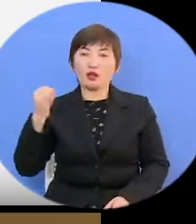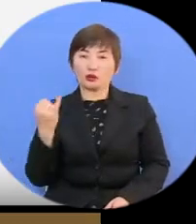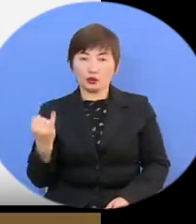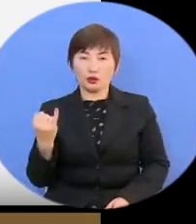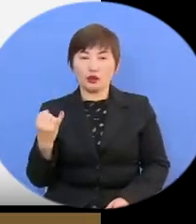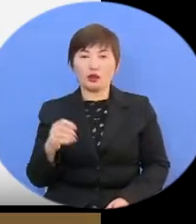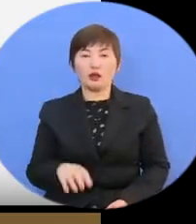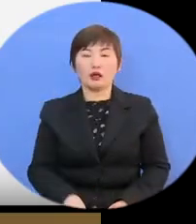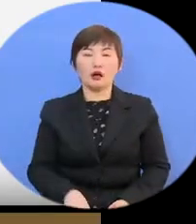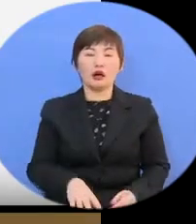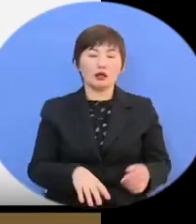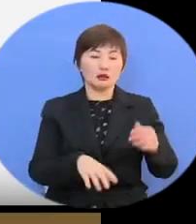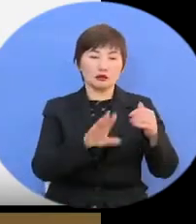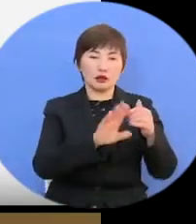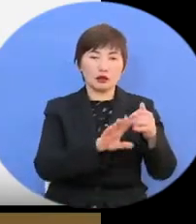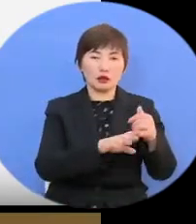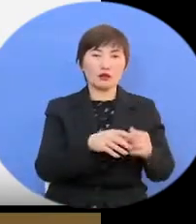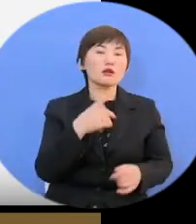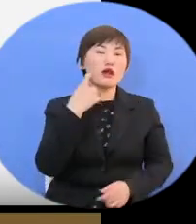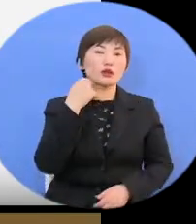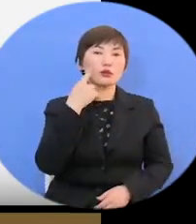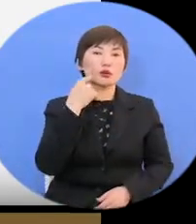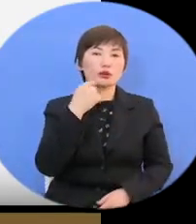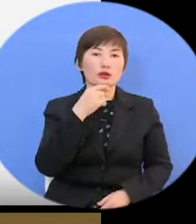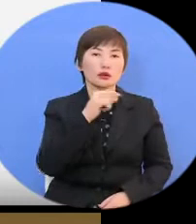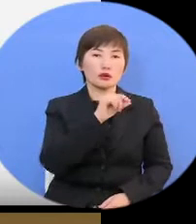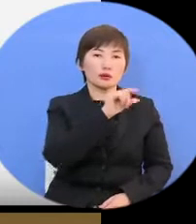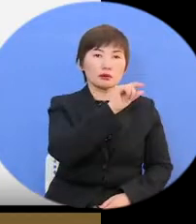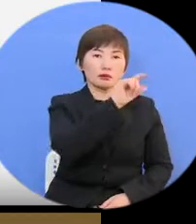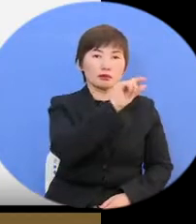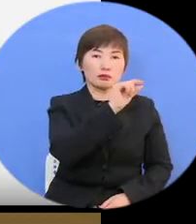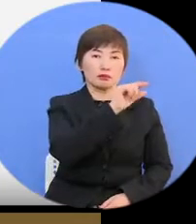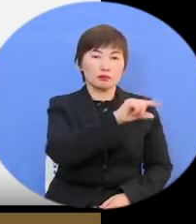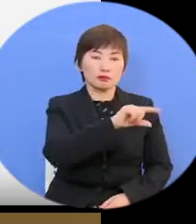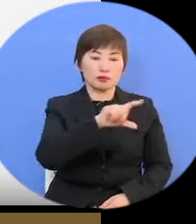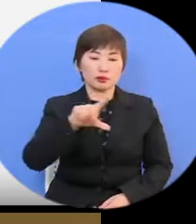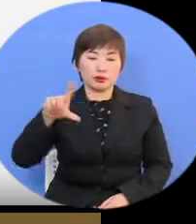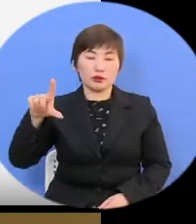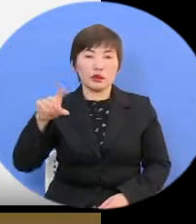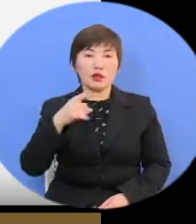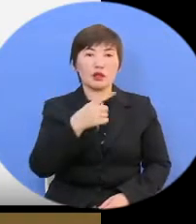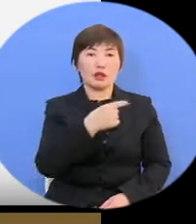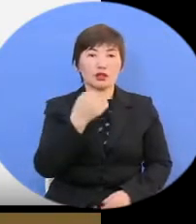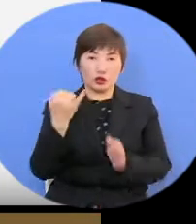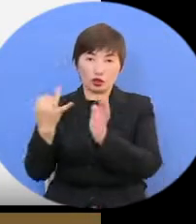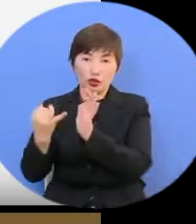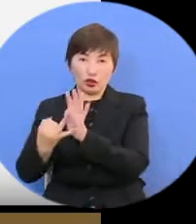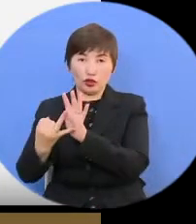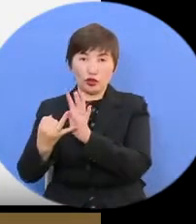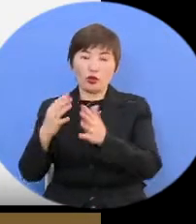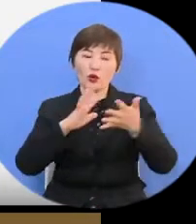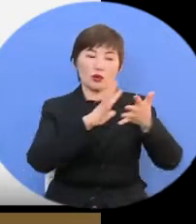байна. За 2 дугаар хөснөгтөнд охтын биеийн өндрийг за багаас нь их рүү нүүн 1-7 хүртэл дугаарлсан байна. За энэ